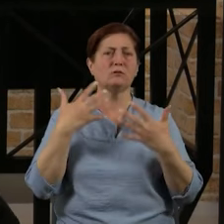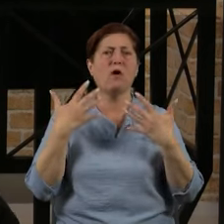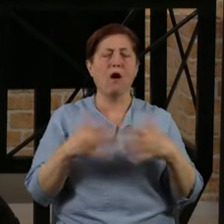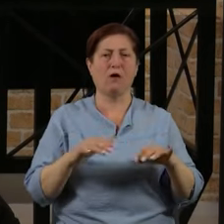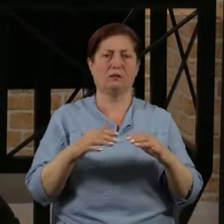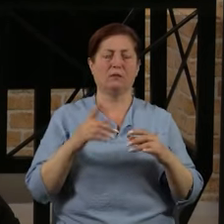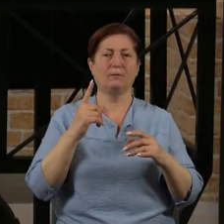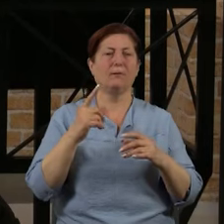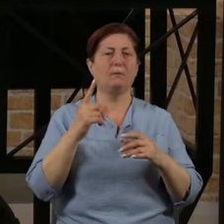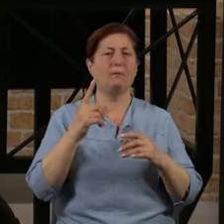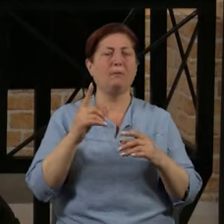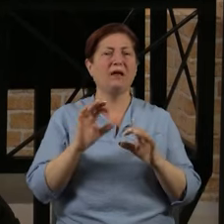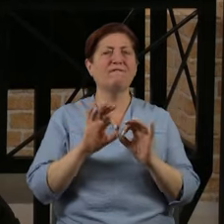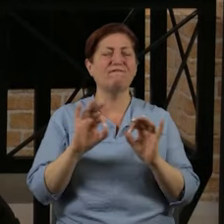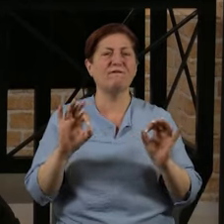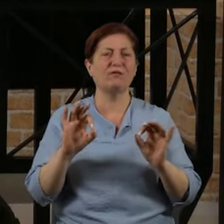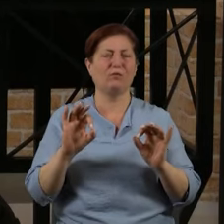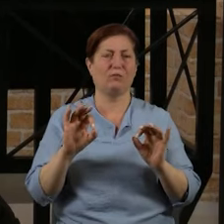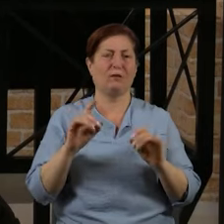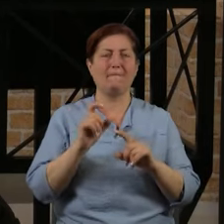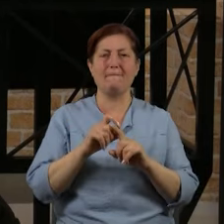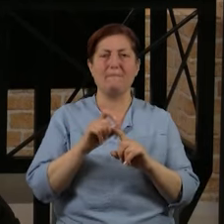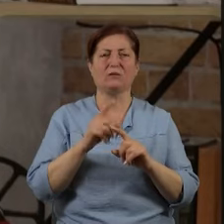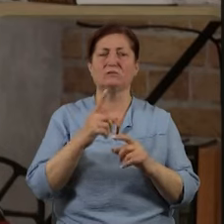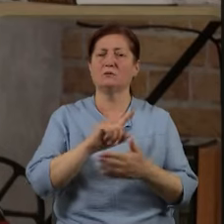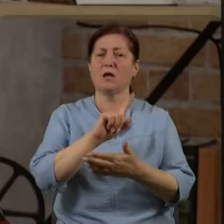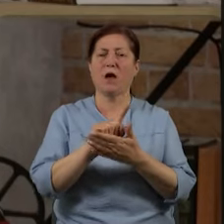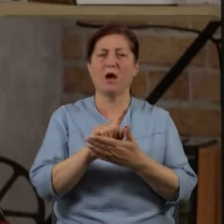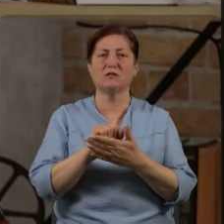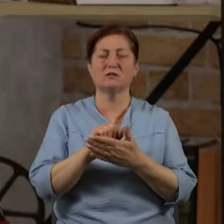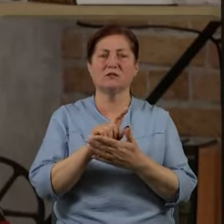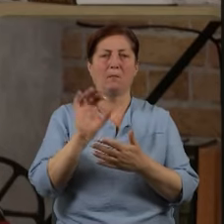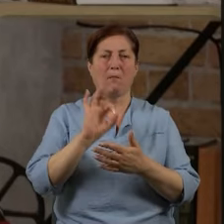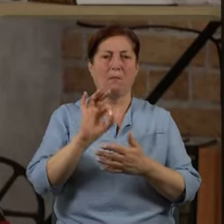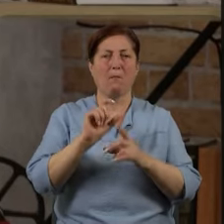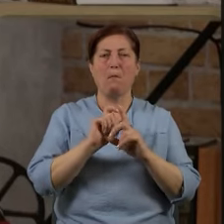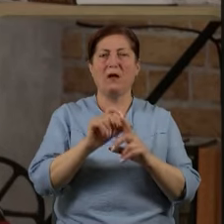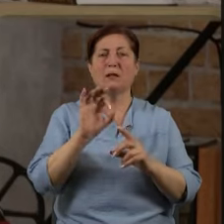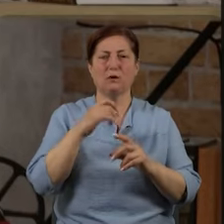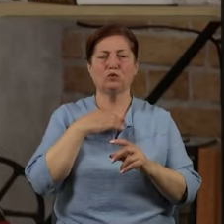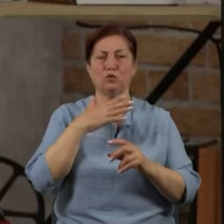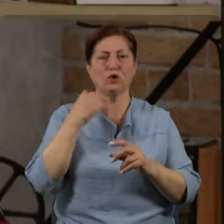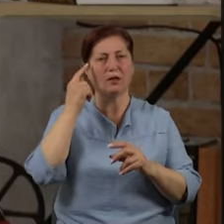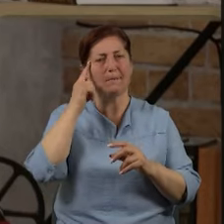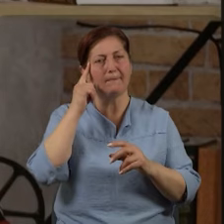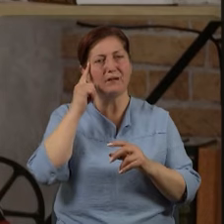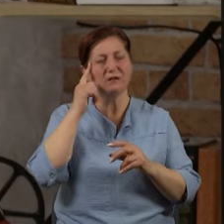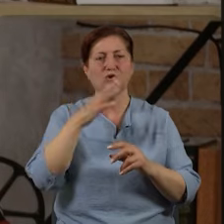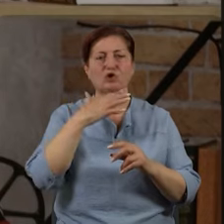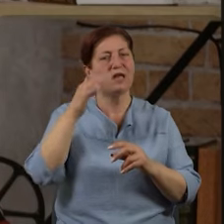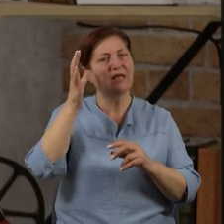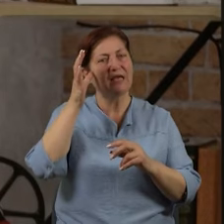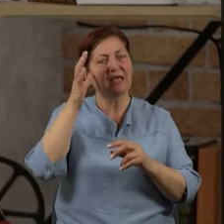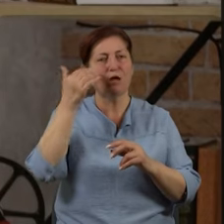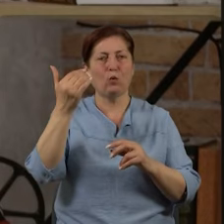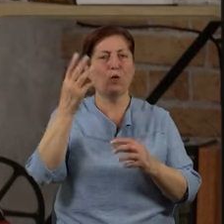Մի ֆենոմենալ բանկ է, ես շատ եմ մտածել այդ հարցի պատասխանի մասին, դրա համար ինձ էս խնդրադրությունը շատ ավելի գիտական